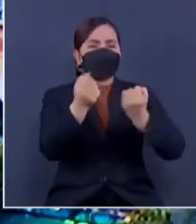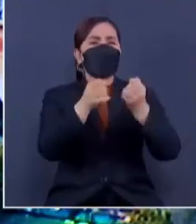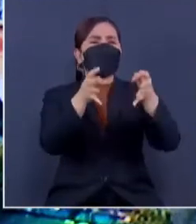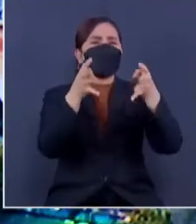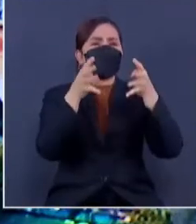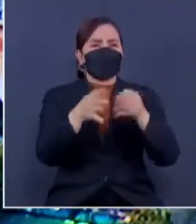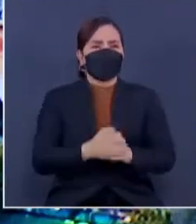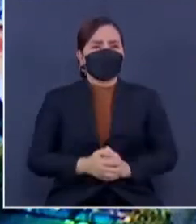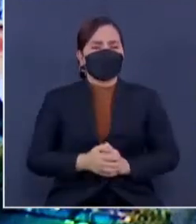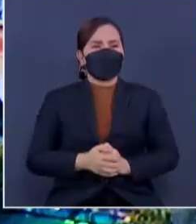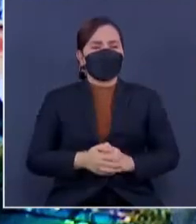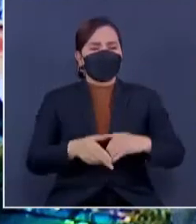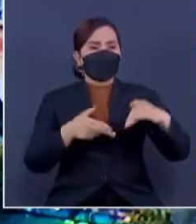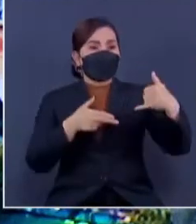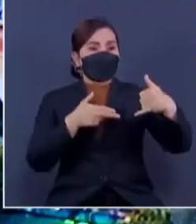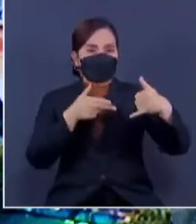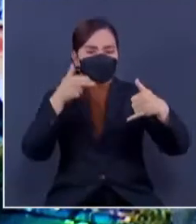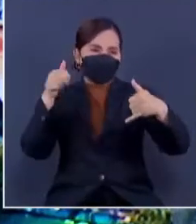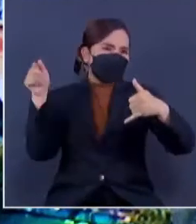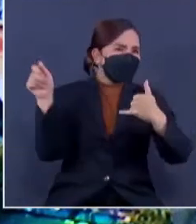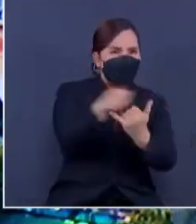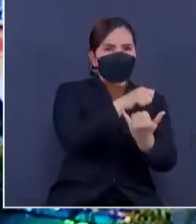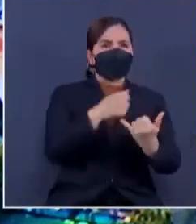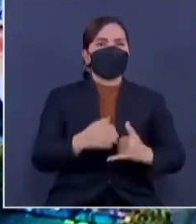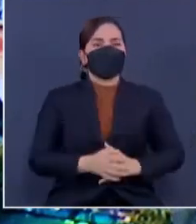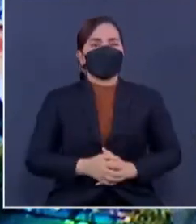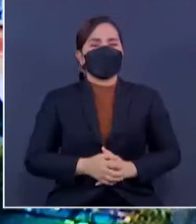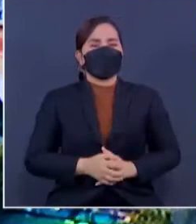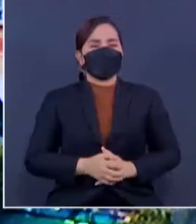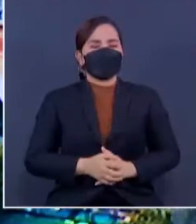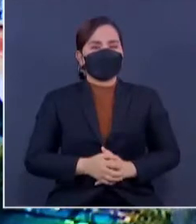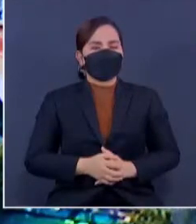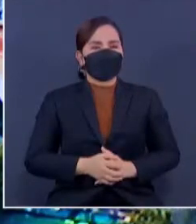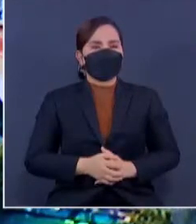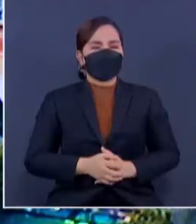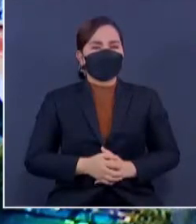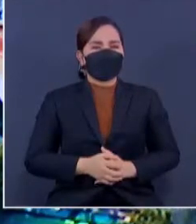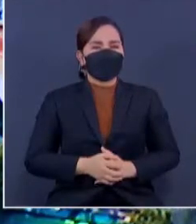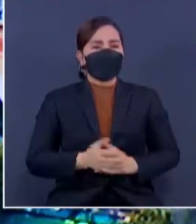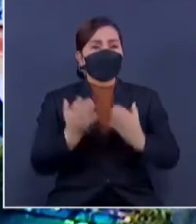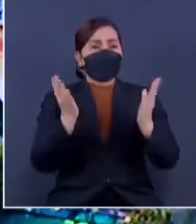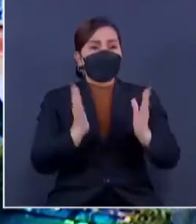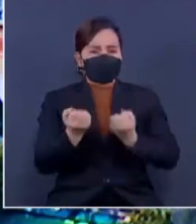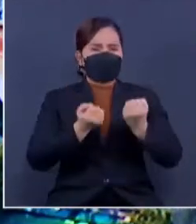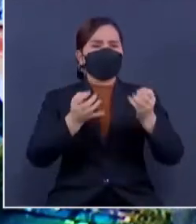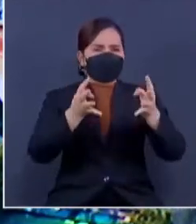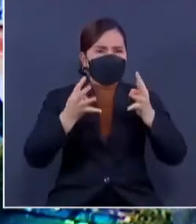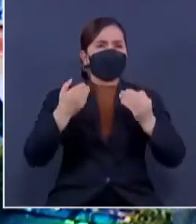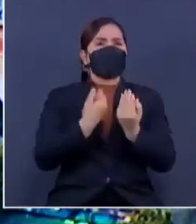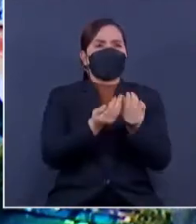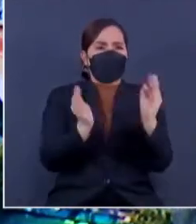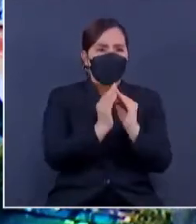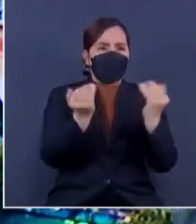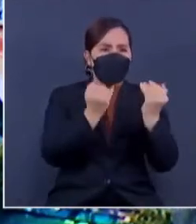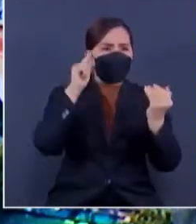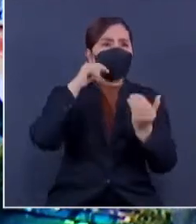ากนั้นใช้ปืนตบเข้าที่หน้าของคนขับรถบรรทุกซึ่งลูกแล้วก็ภรรยาอยู่บนรถด้วยล่าสุดเจ้าหน้าที่ตำรวจทำงานไวค่ะใ